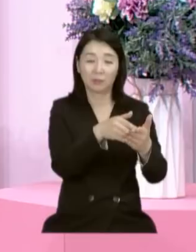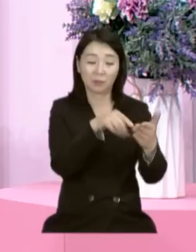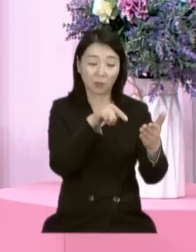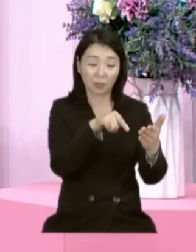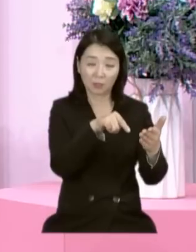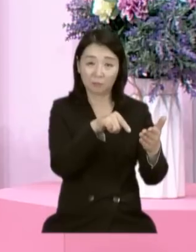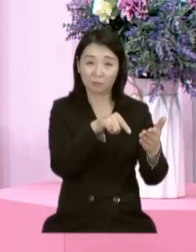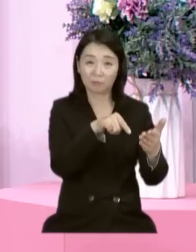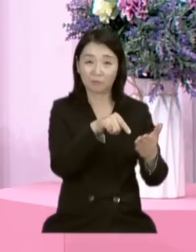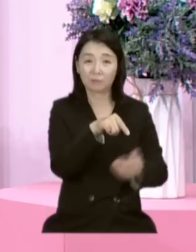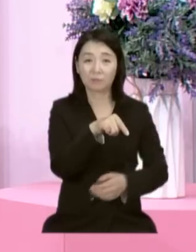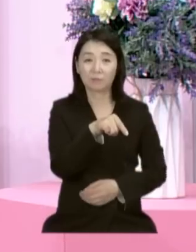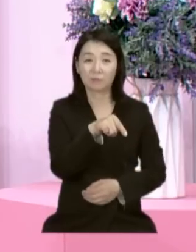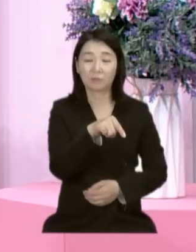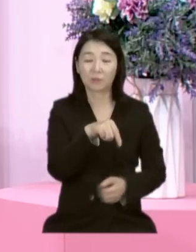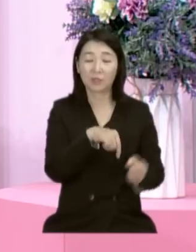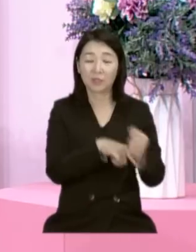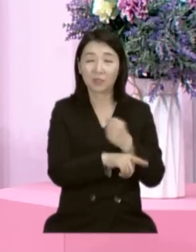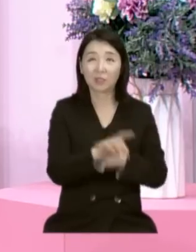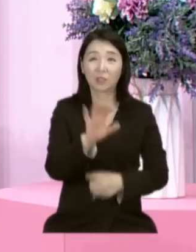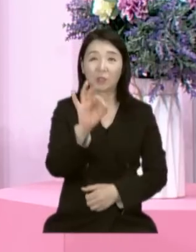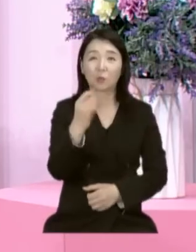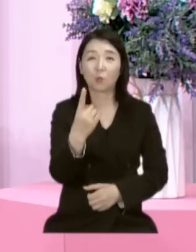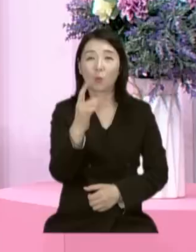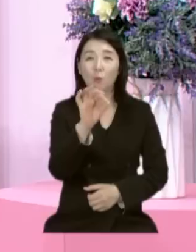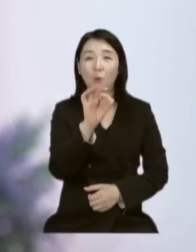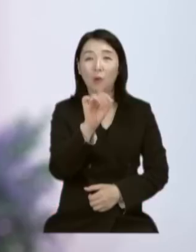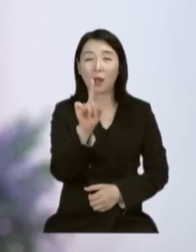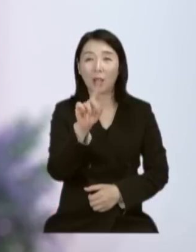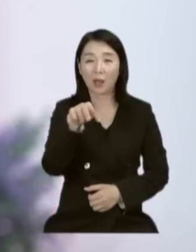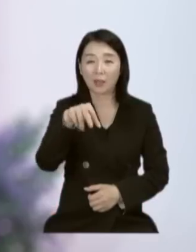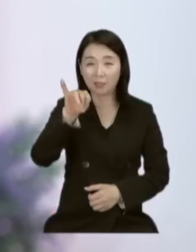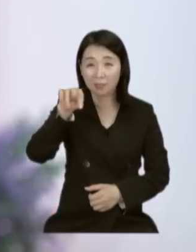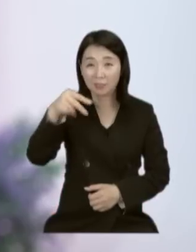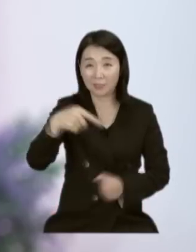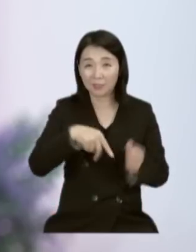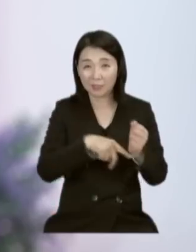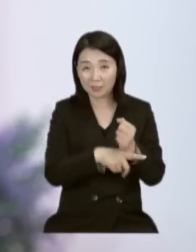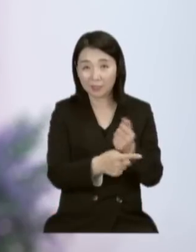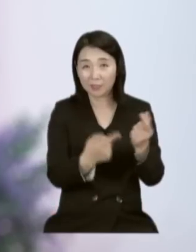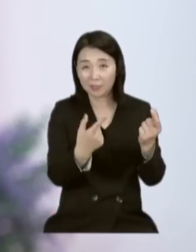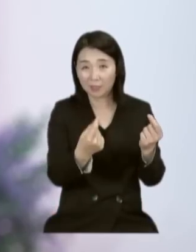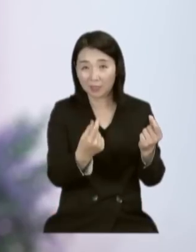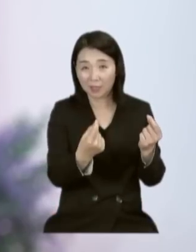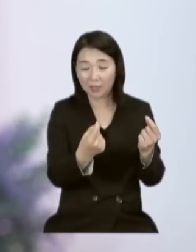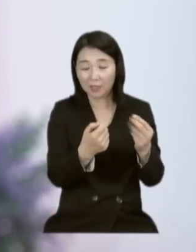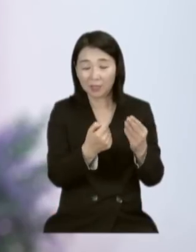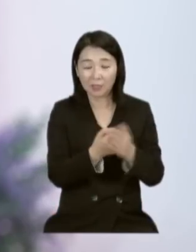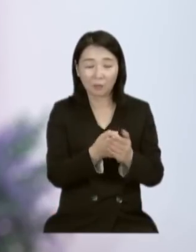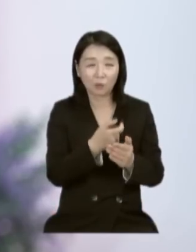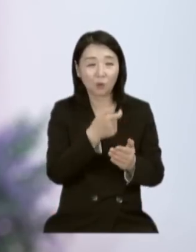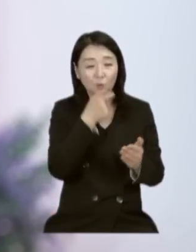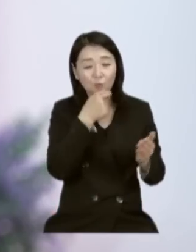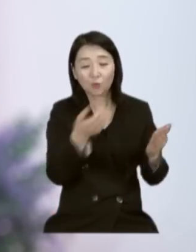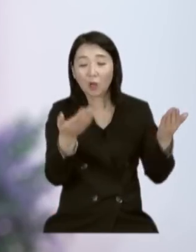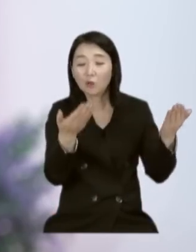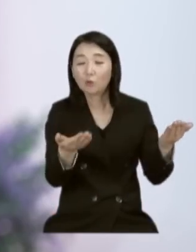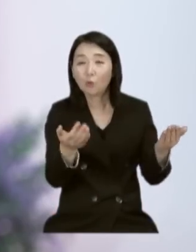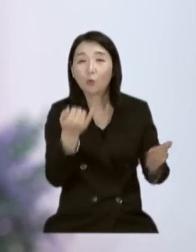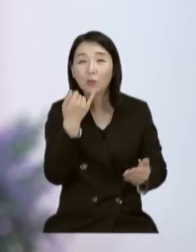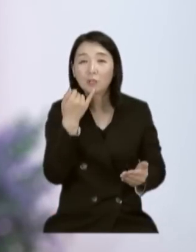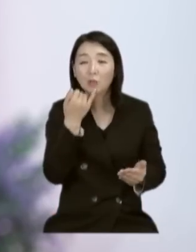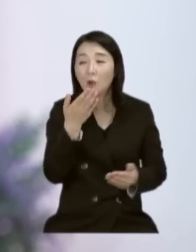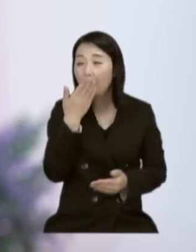네. 엘림이라는 건 이제 뭐 오아시스라는 뜻인데 가서 이제 쉴 만한 그 물가가 있고